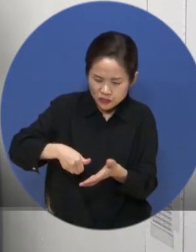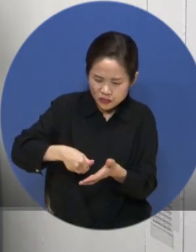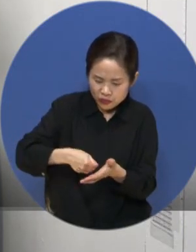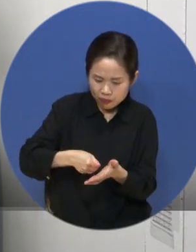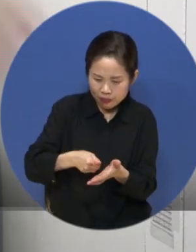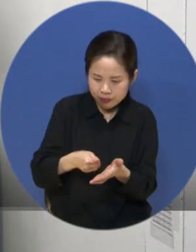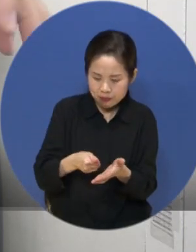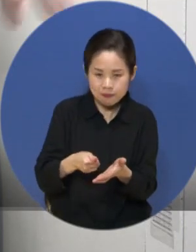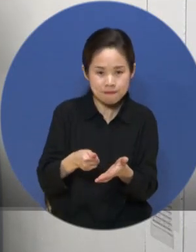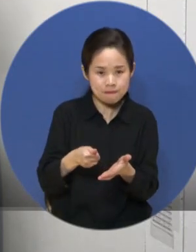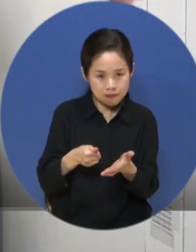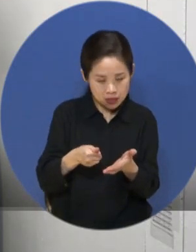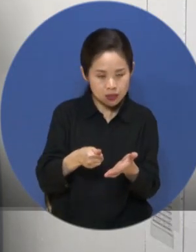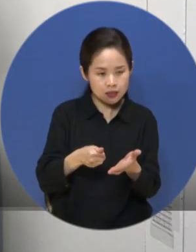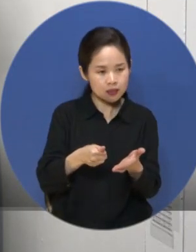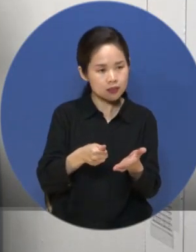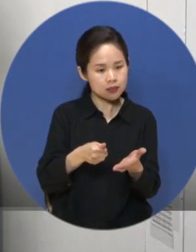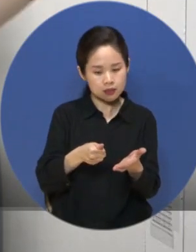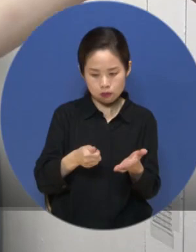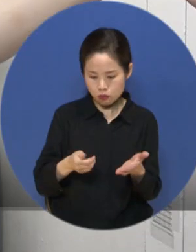아름다운 그림을 그리고